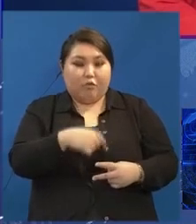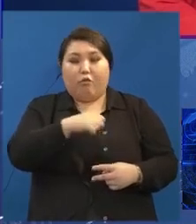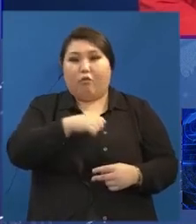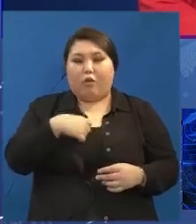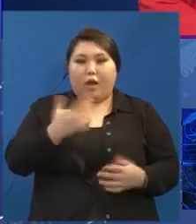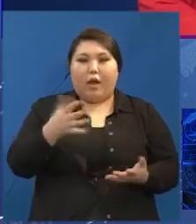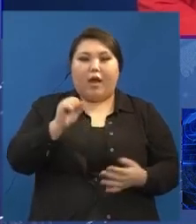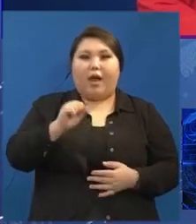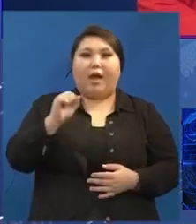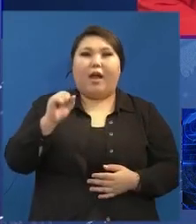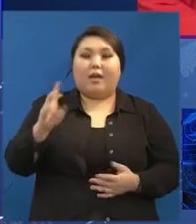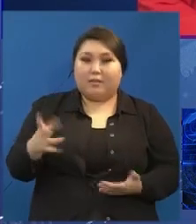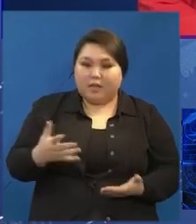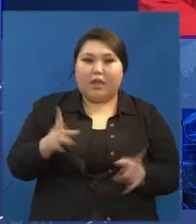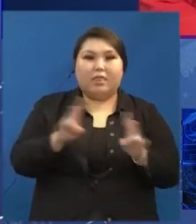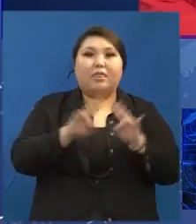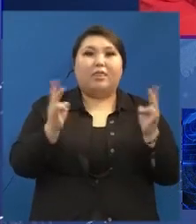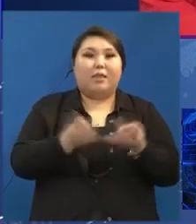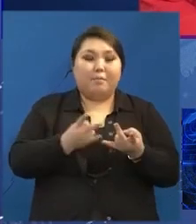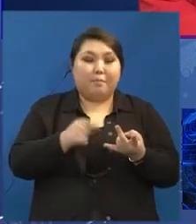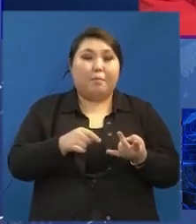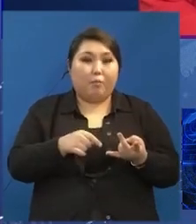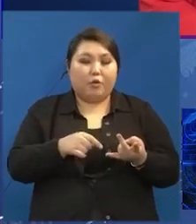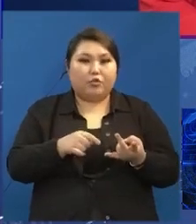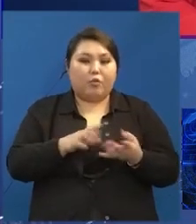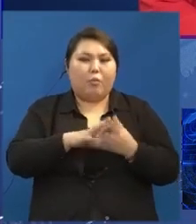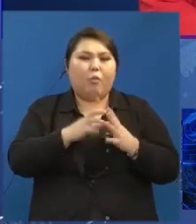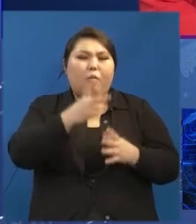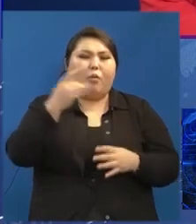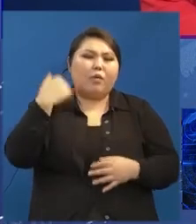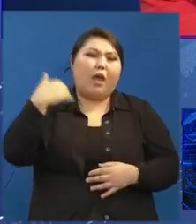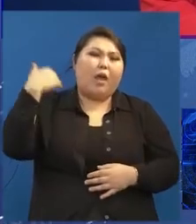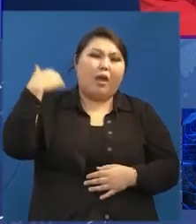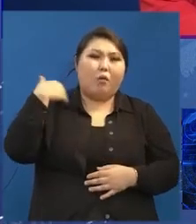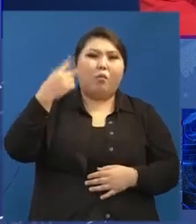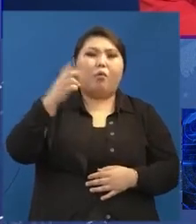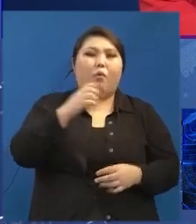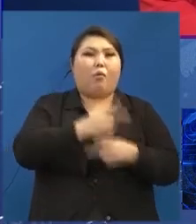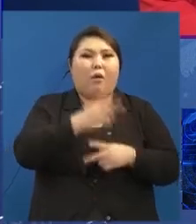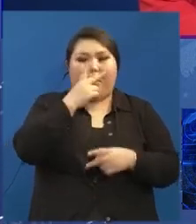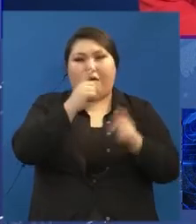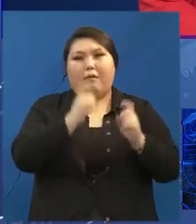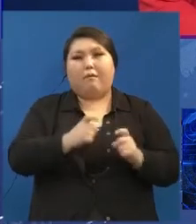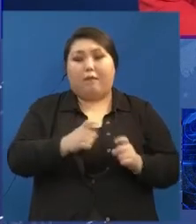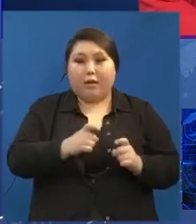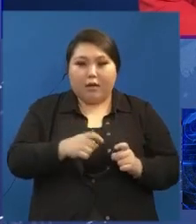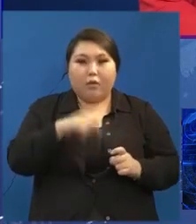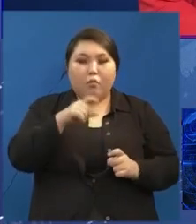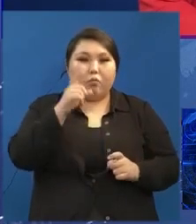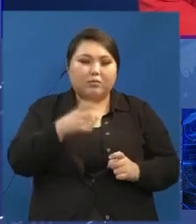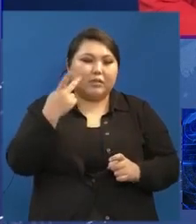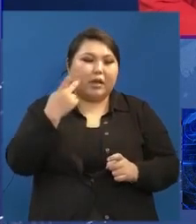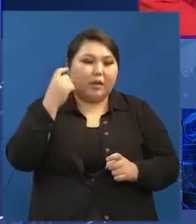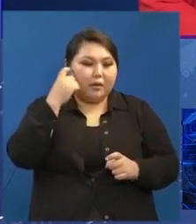ингээд арчилсан нийгэм болсон хэрнээ бүр дээр үеийн хуулиуд нь одоо ингээд хэвээрээ байж байгаа. Хүнийг нэг юм